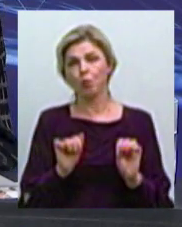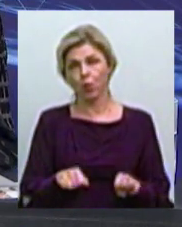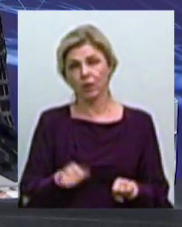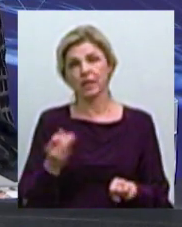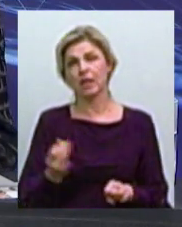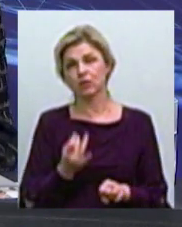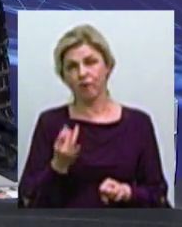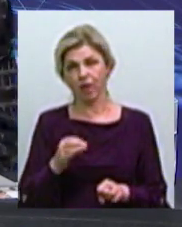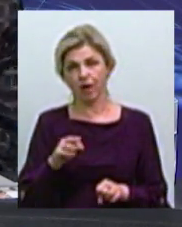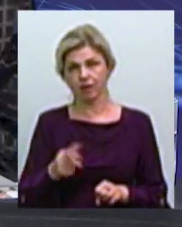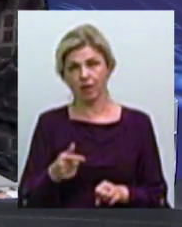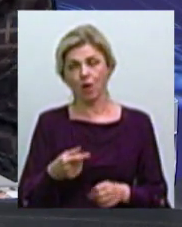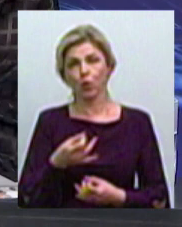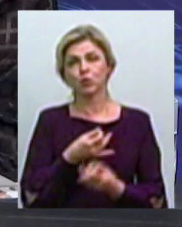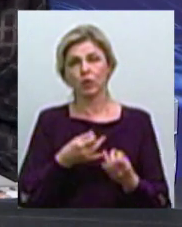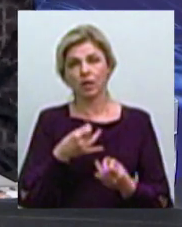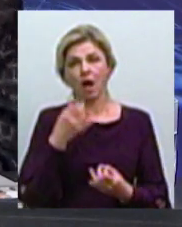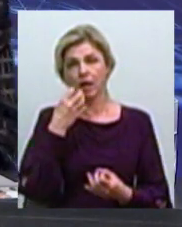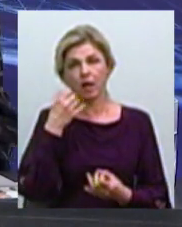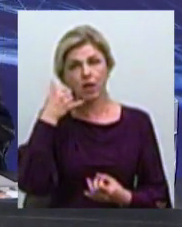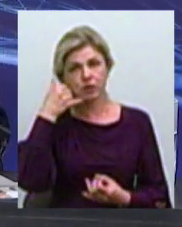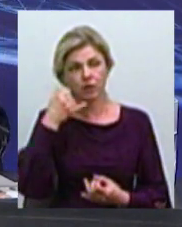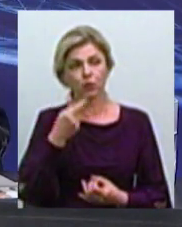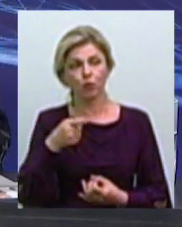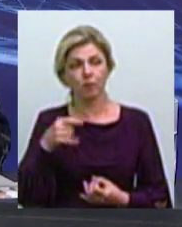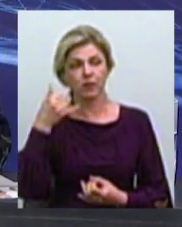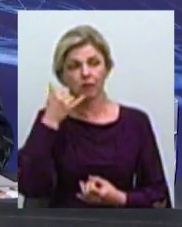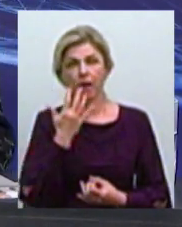интересовать консультантов горячей линии. Номер телефона